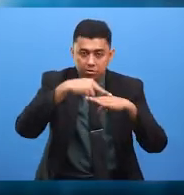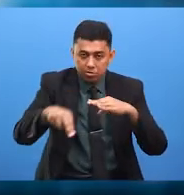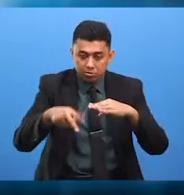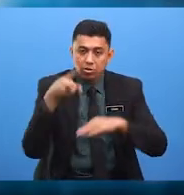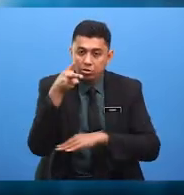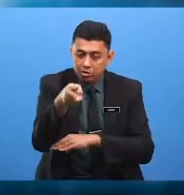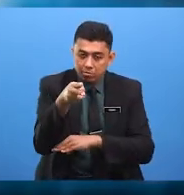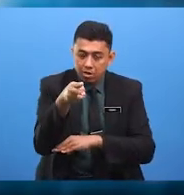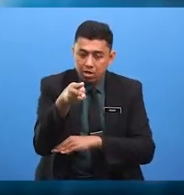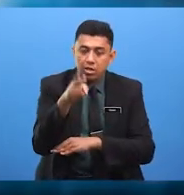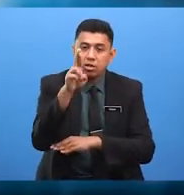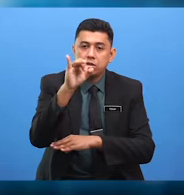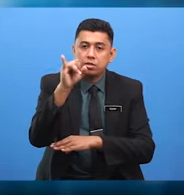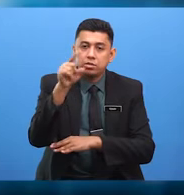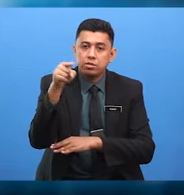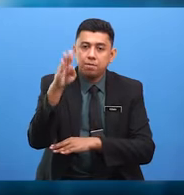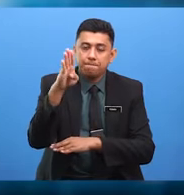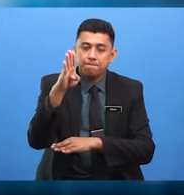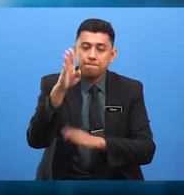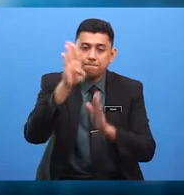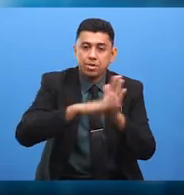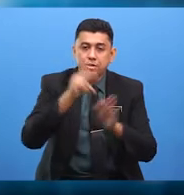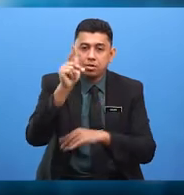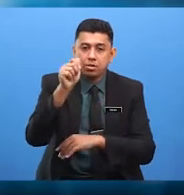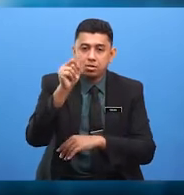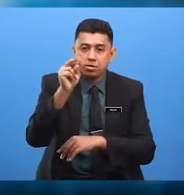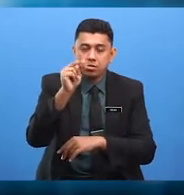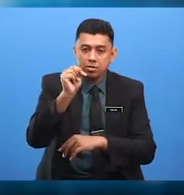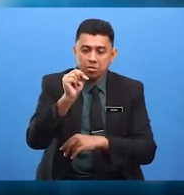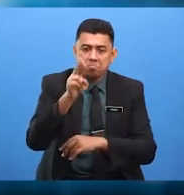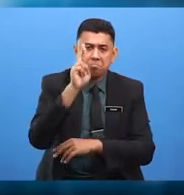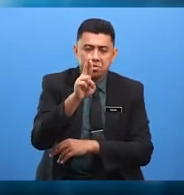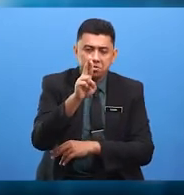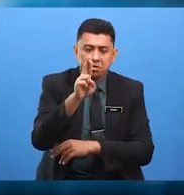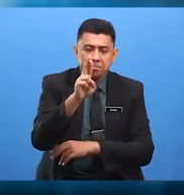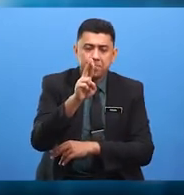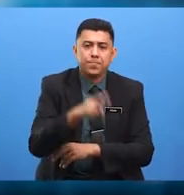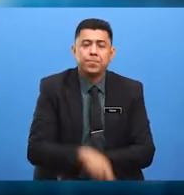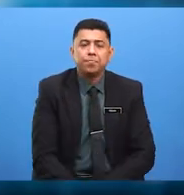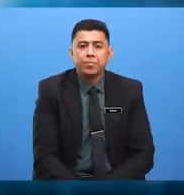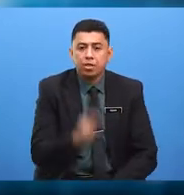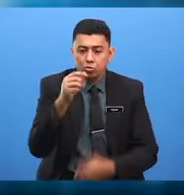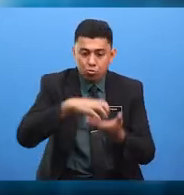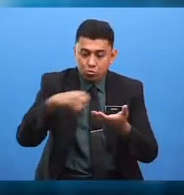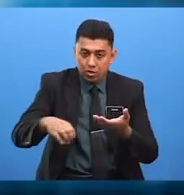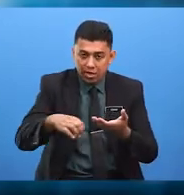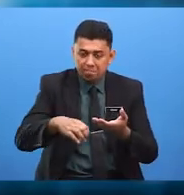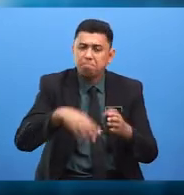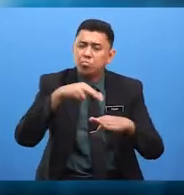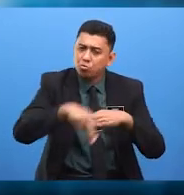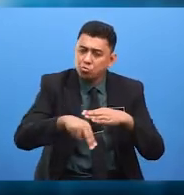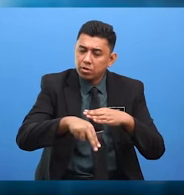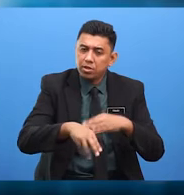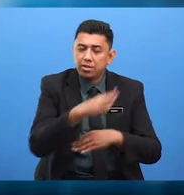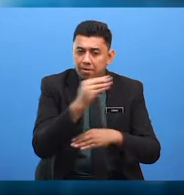nisbah Riza berkanun kedua menurunkan Misbah Junai ketiga menunggalkan syarat